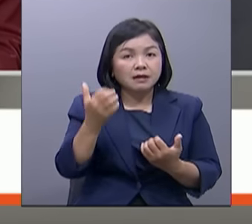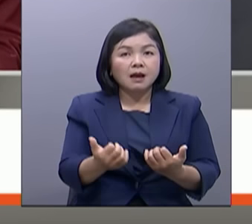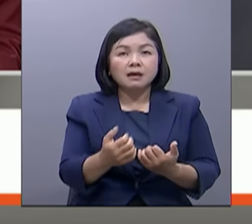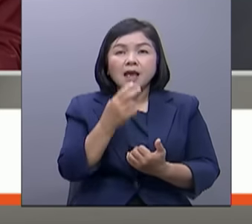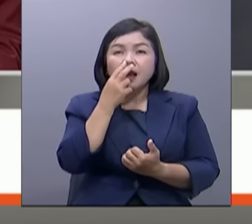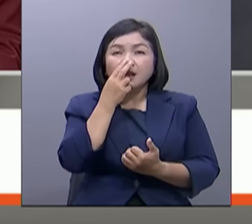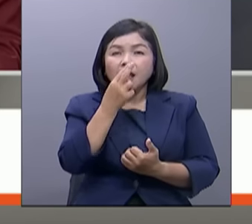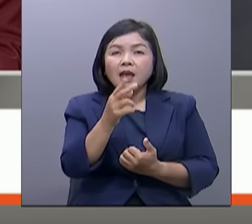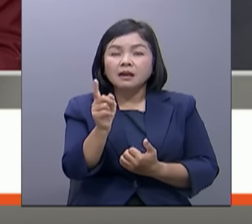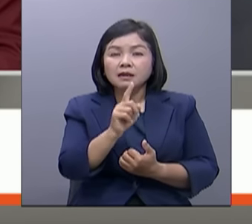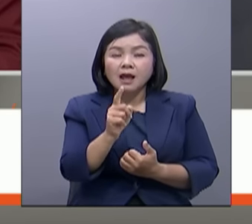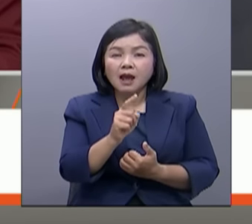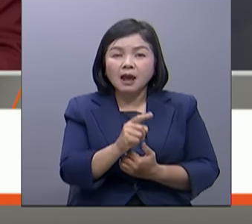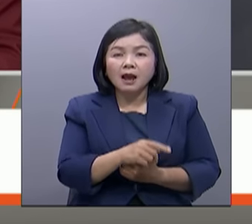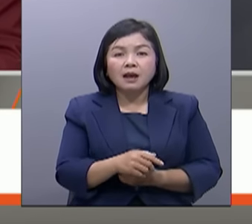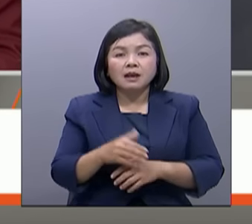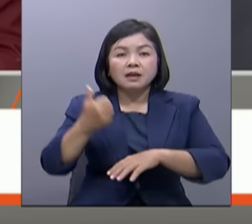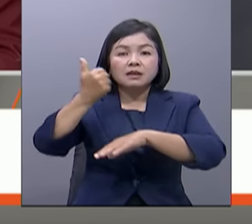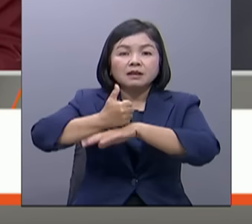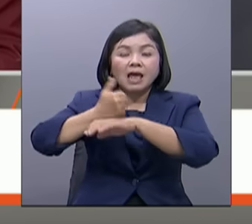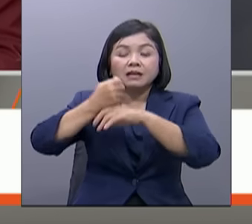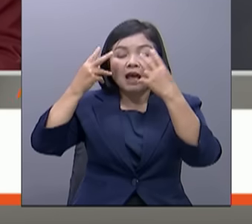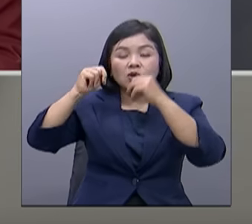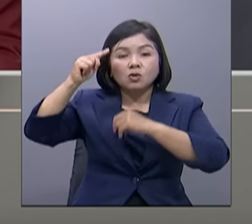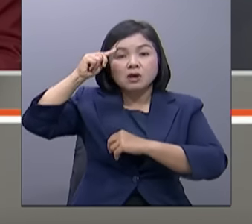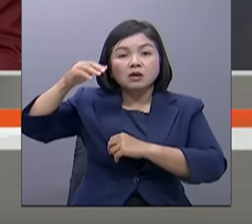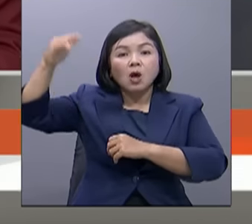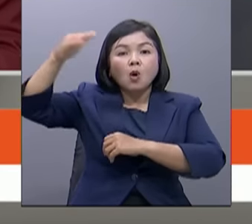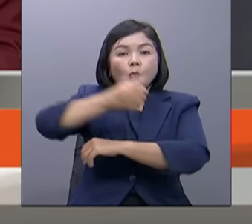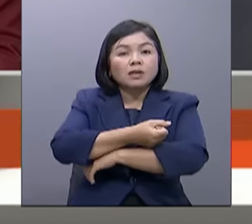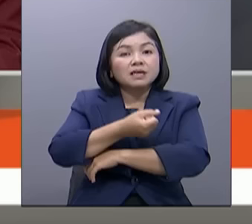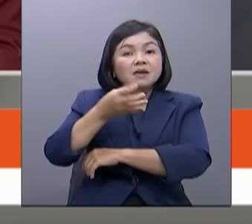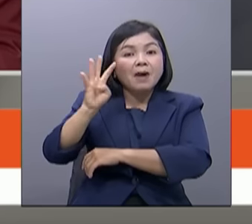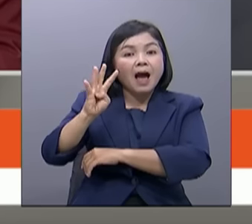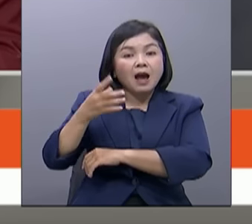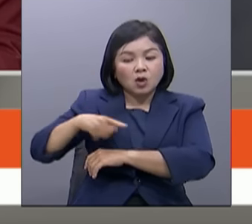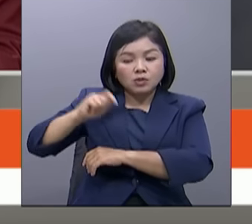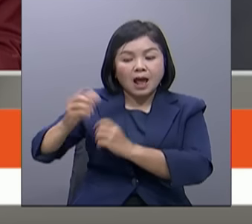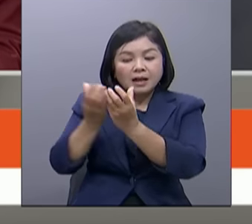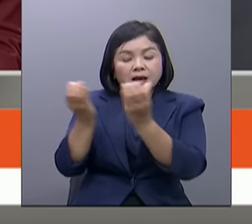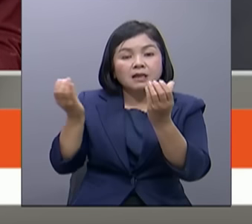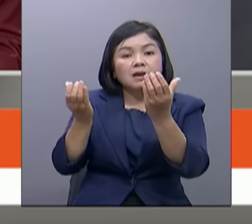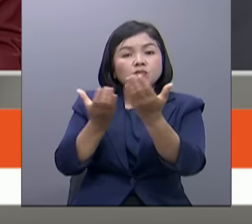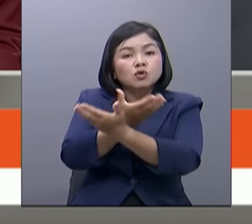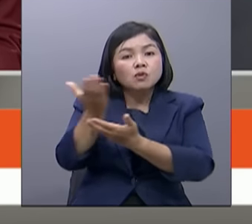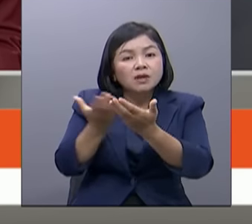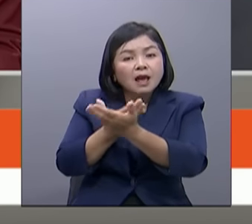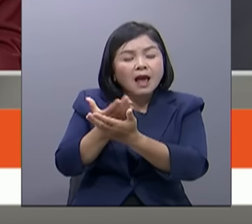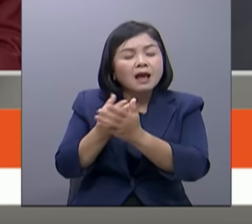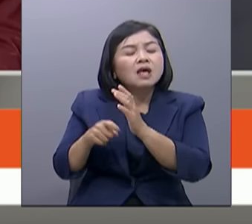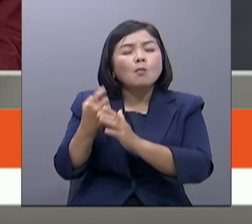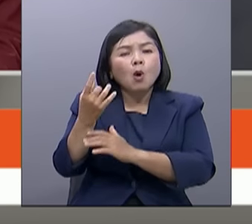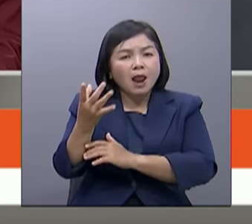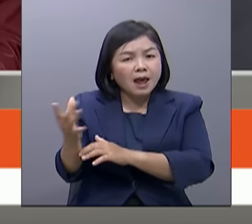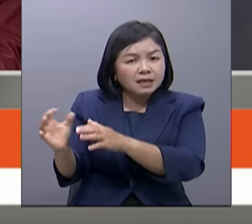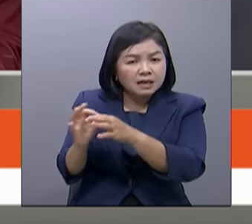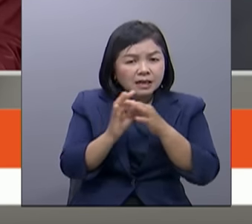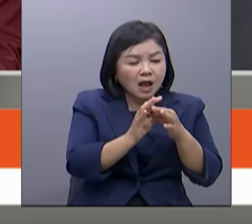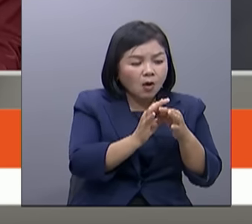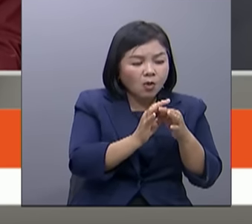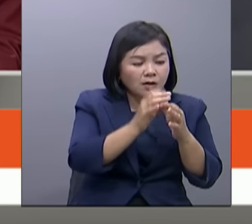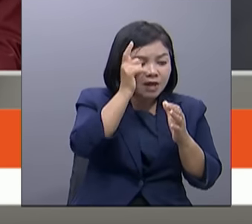ห็นถึงความสบายใจของคุณเศรษฐาในวันที่14สิงหาคมก็ได้เนี่ยค่ะมันมีเหตุผลอะไรที่คุณเศรษฐา